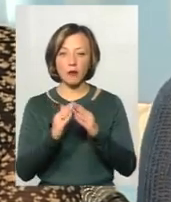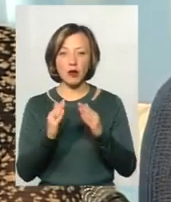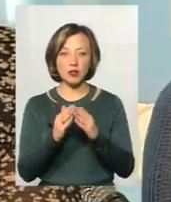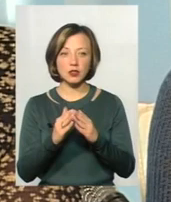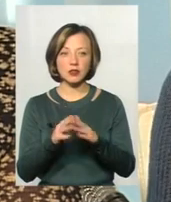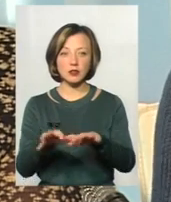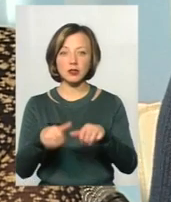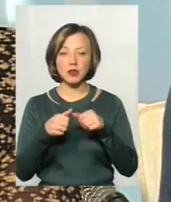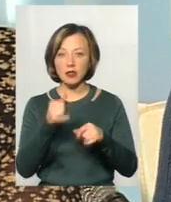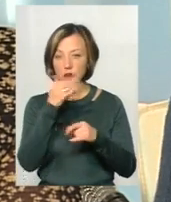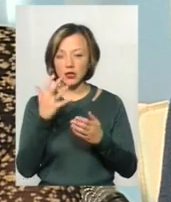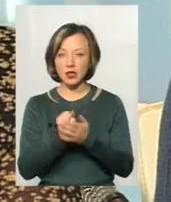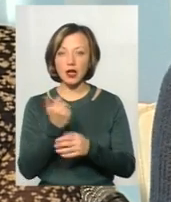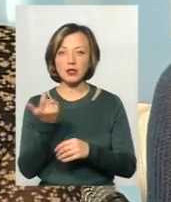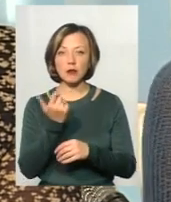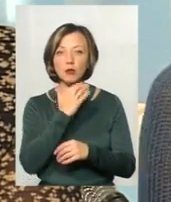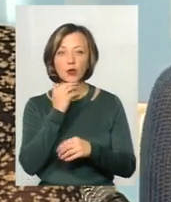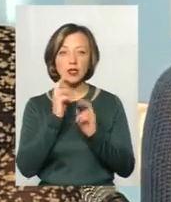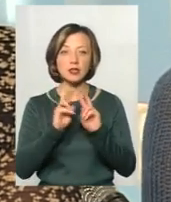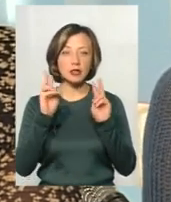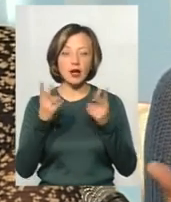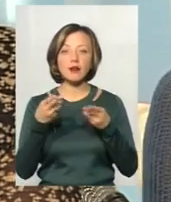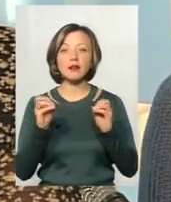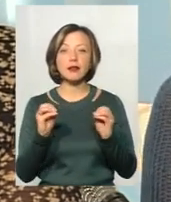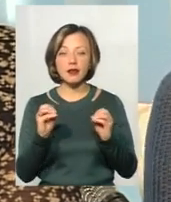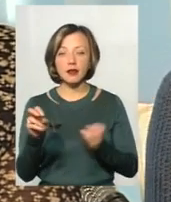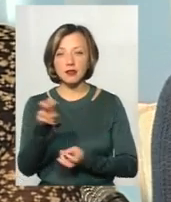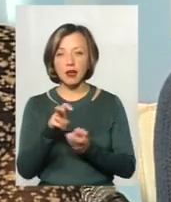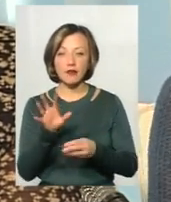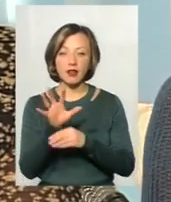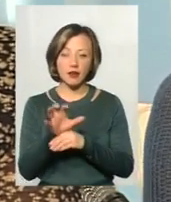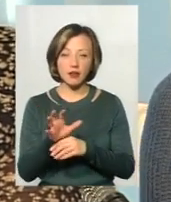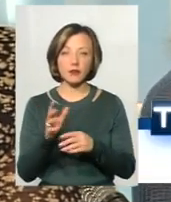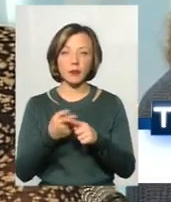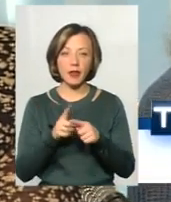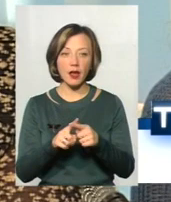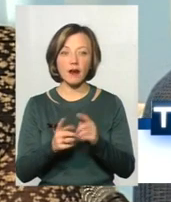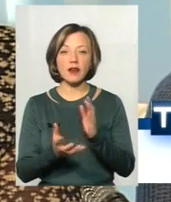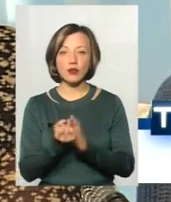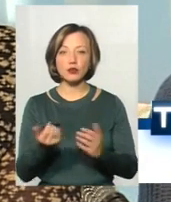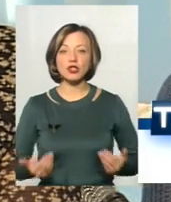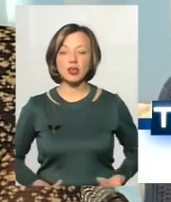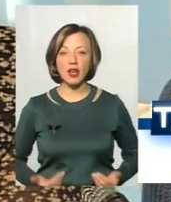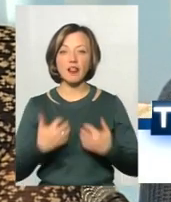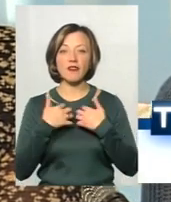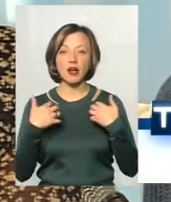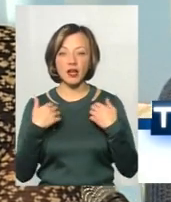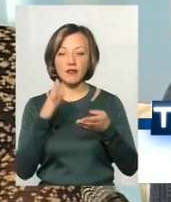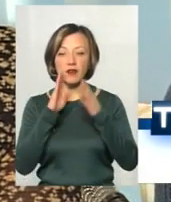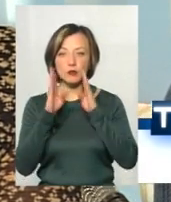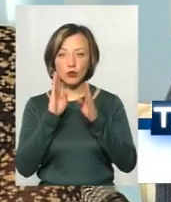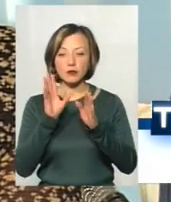перехватывают и потом не могут найти хозяев, потому что многие не знают, а где искать. Или фотографируют. Да, фотографируют. Врятуй життя тварини Facebook. Можно зайти